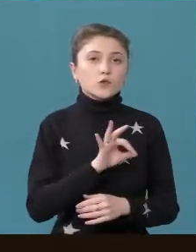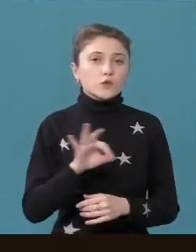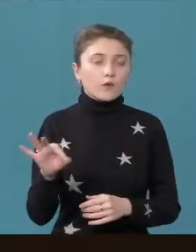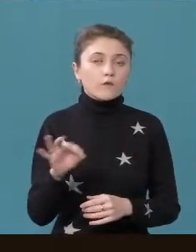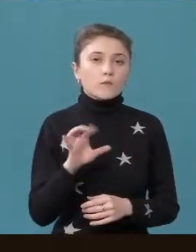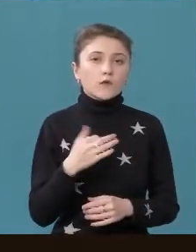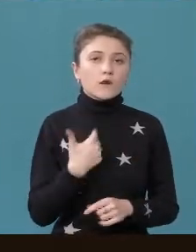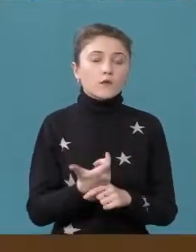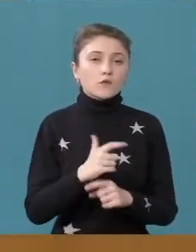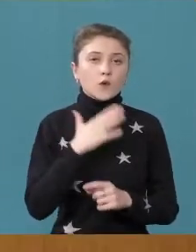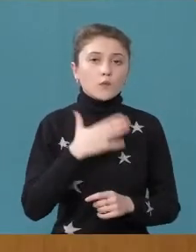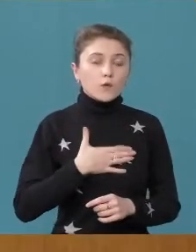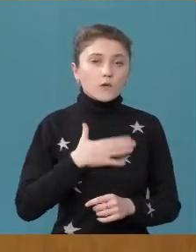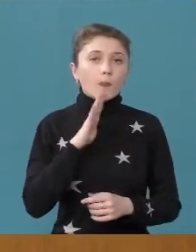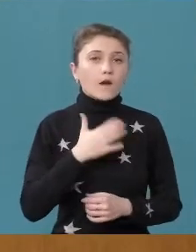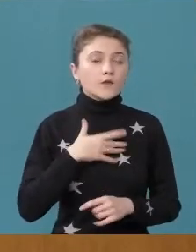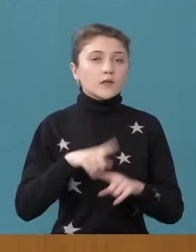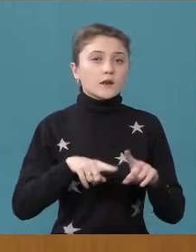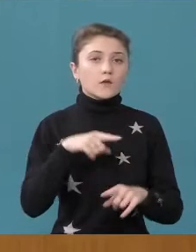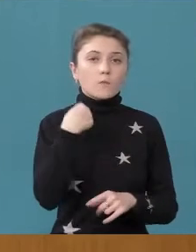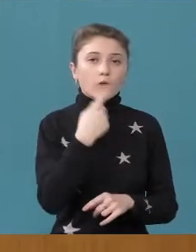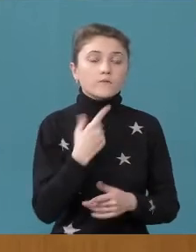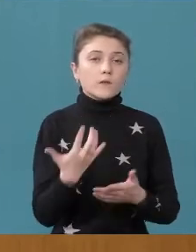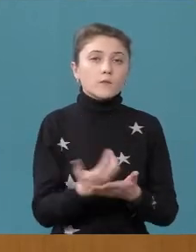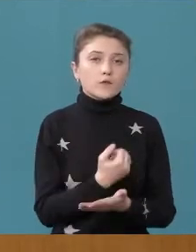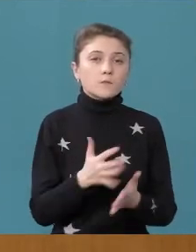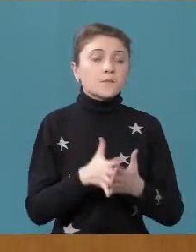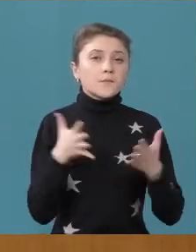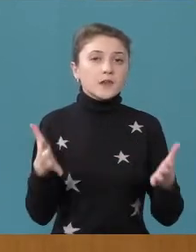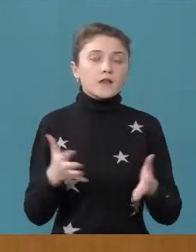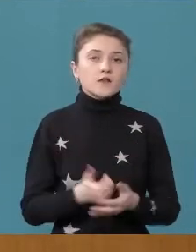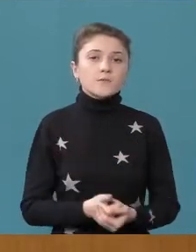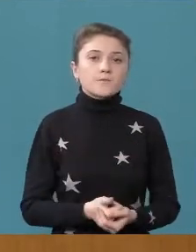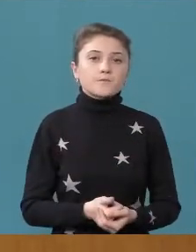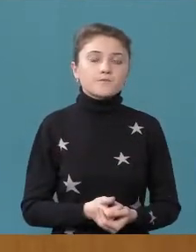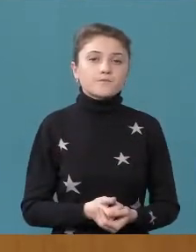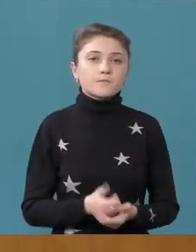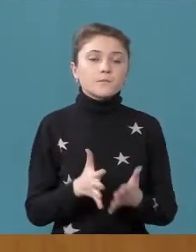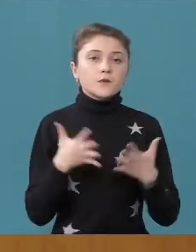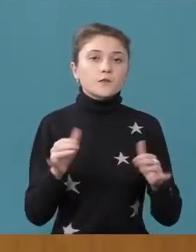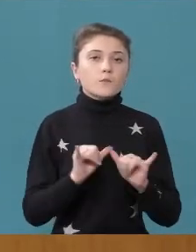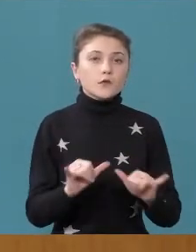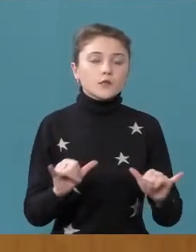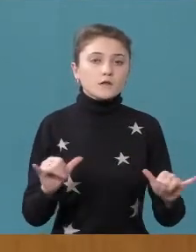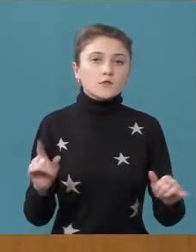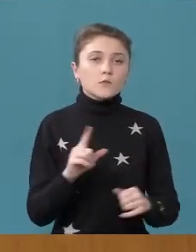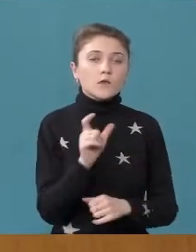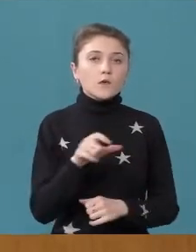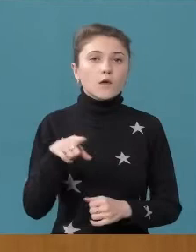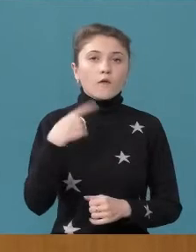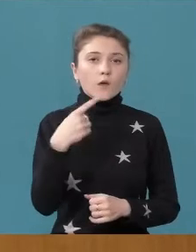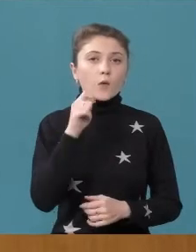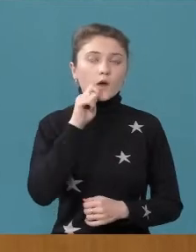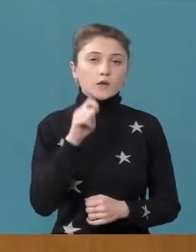дуже люблю нашу рідну мову, щоб вона отримала більш поширений розвиток, щоб люди розмовляли